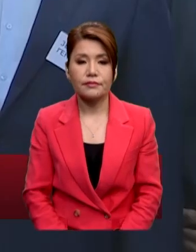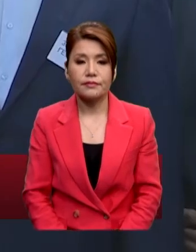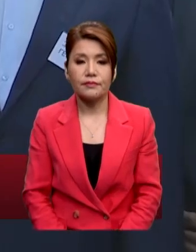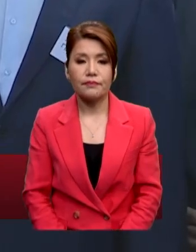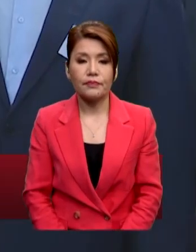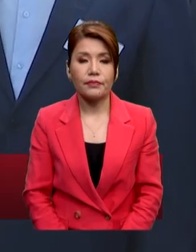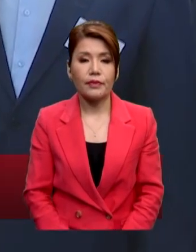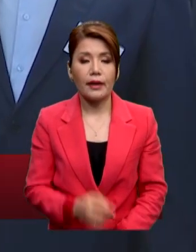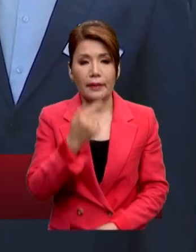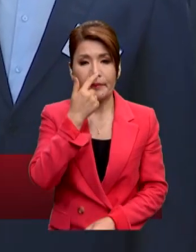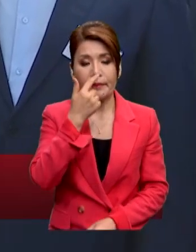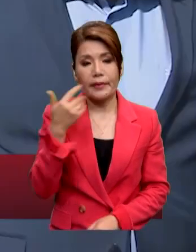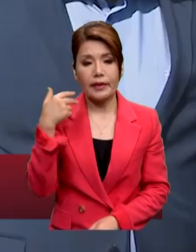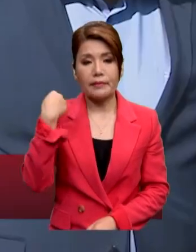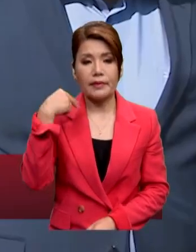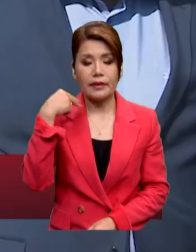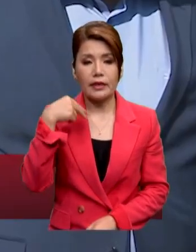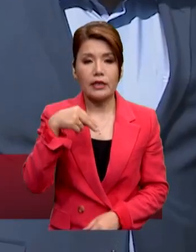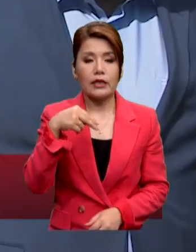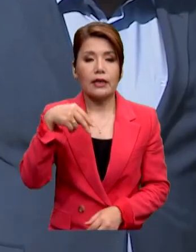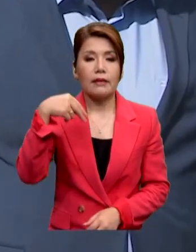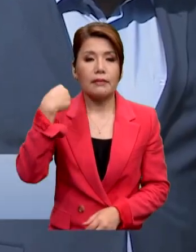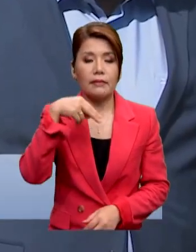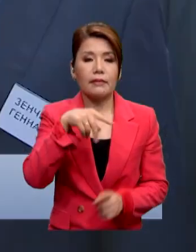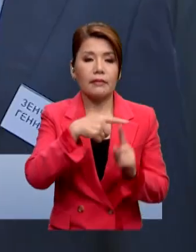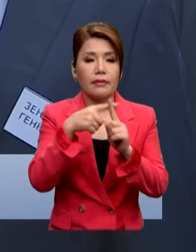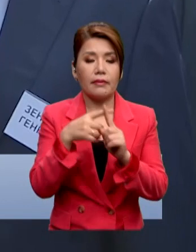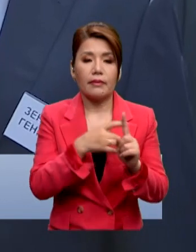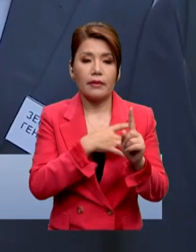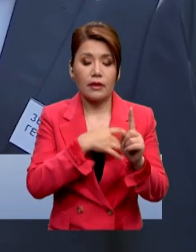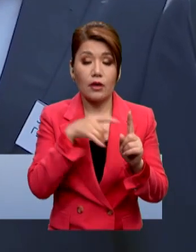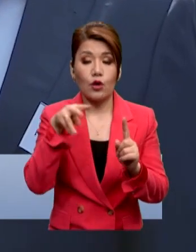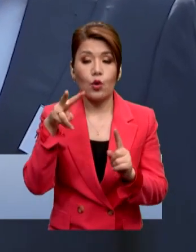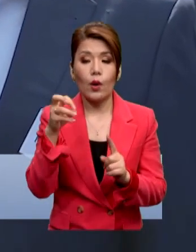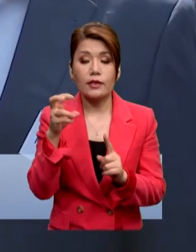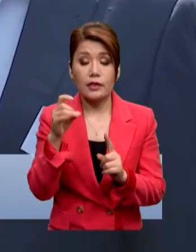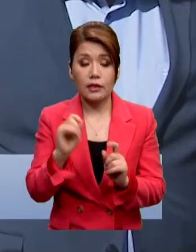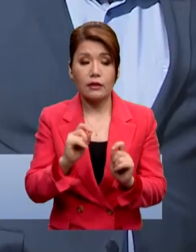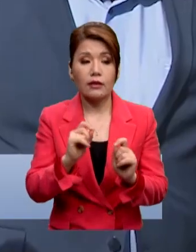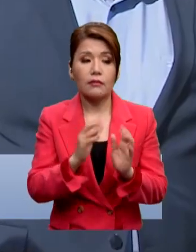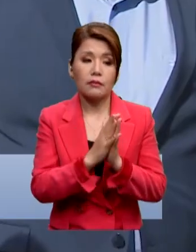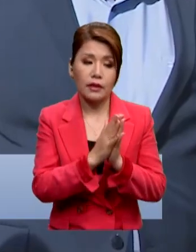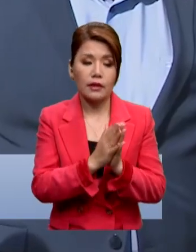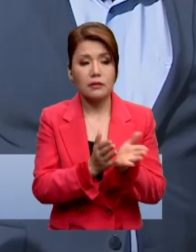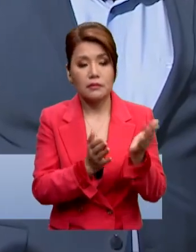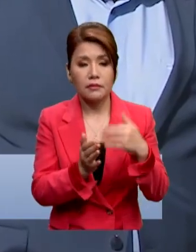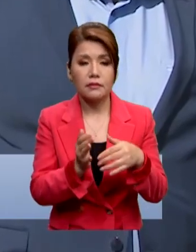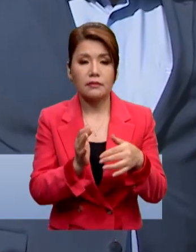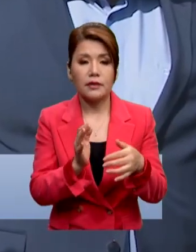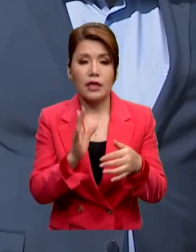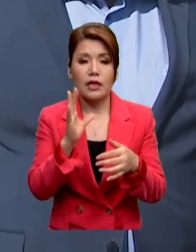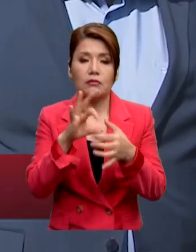На днях президент Республики Беларусь Александр Иванович Лукашенко предложил Казахстану вступить в союзное